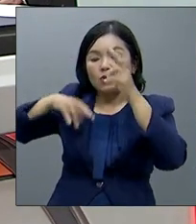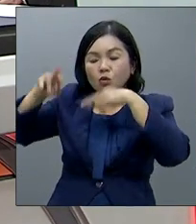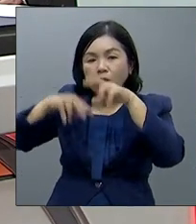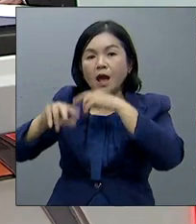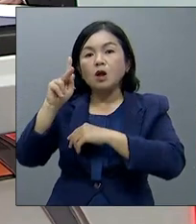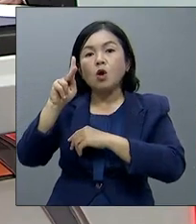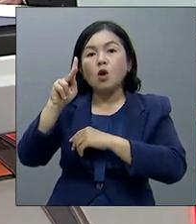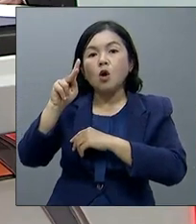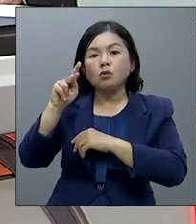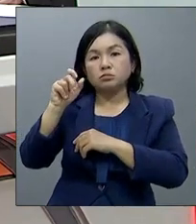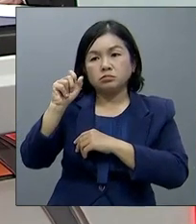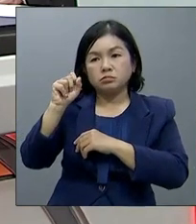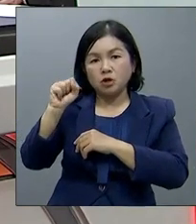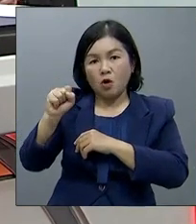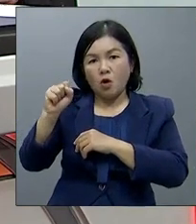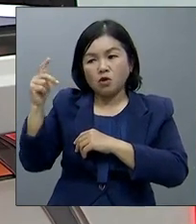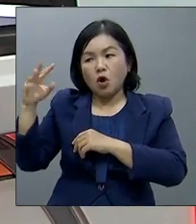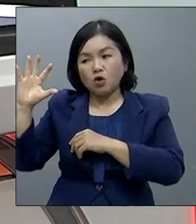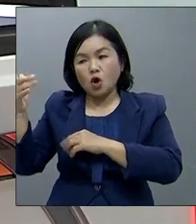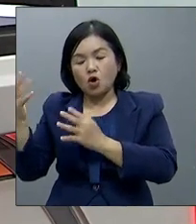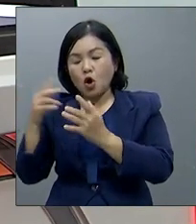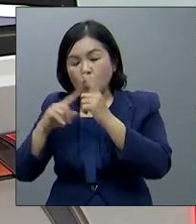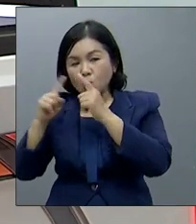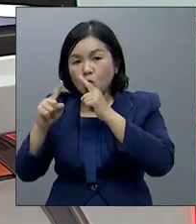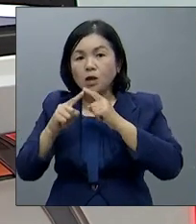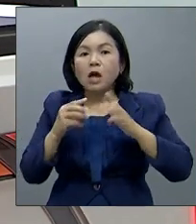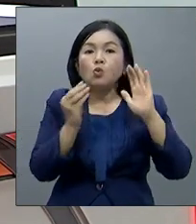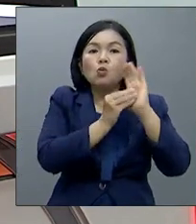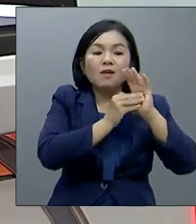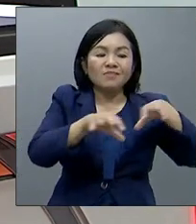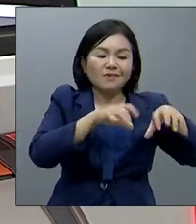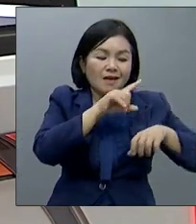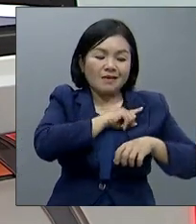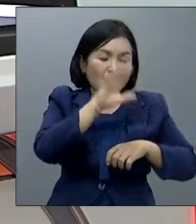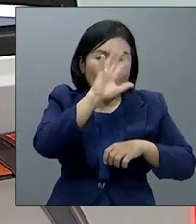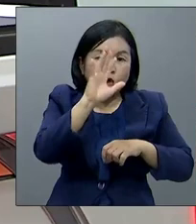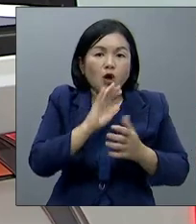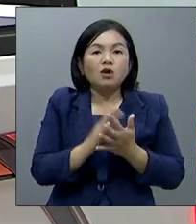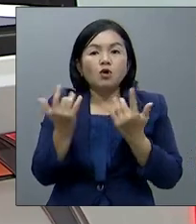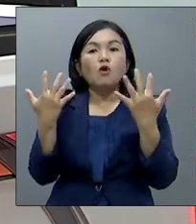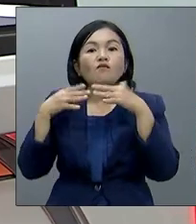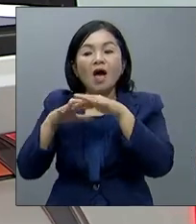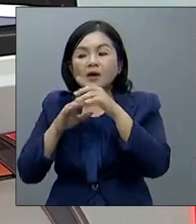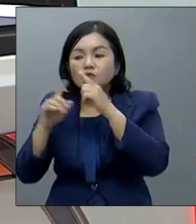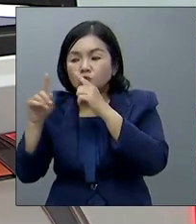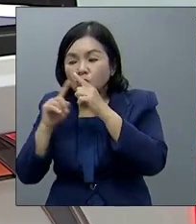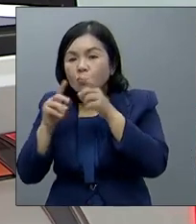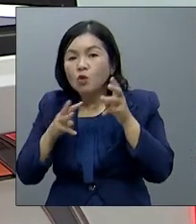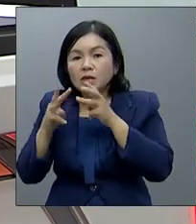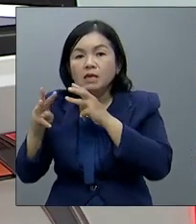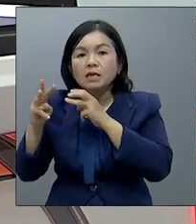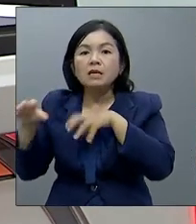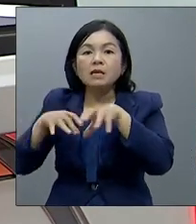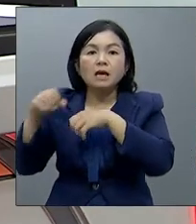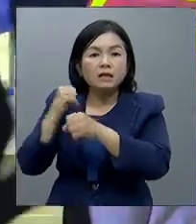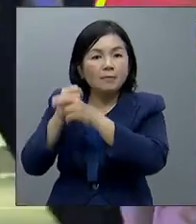ระบบเองนะคะเพราะว่าสิ่งที่เกิดขึ้นก็คือฝ่ายที่เกี่ยวข้องกับเหตุการณ์นั้นๆเนี่ยสามารถที่จะทำได้เองเลย